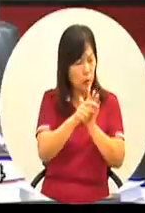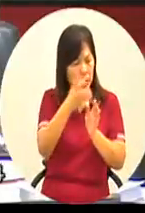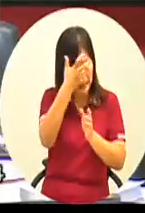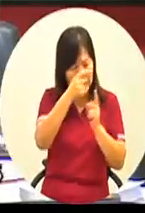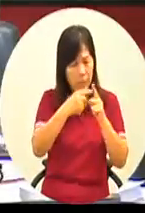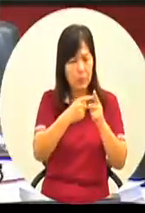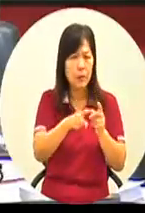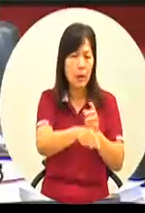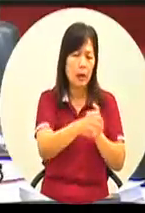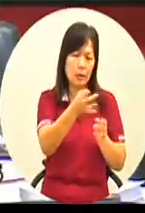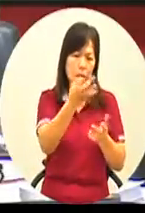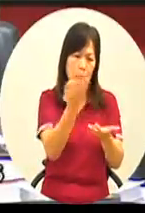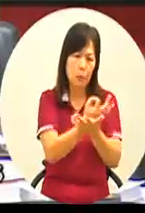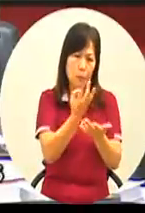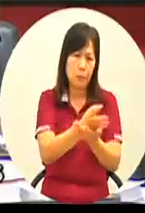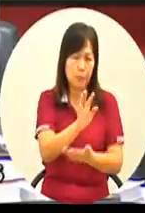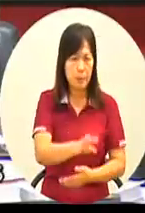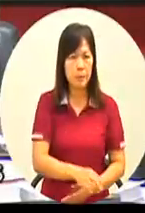啊，哈，